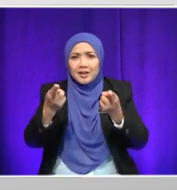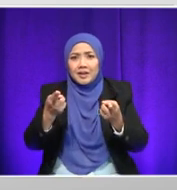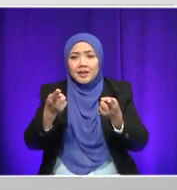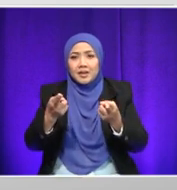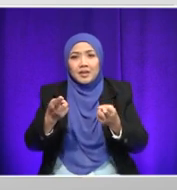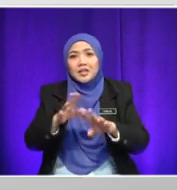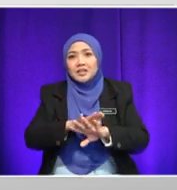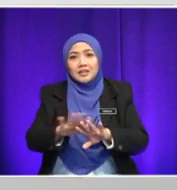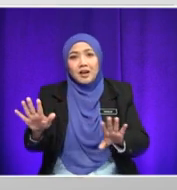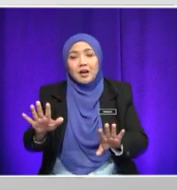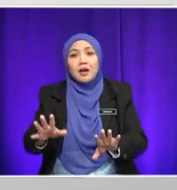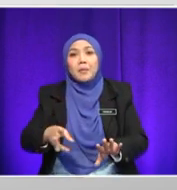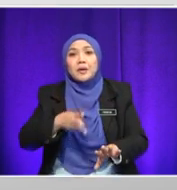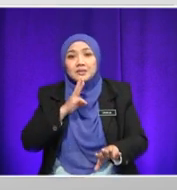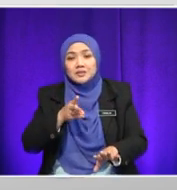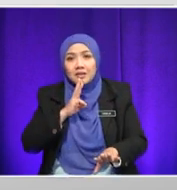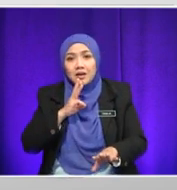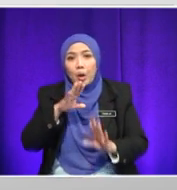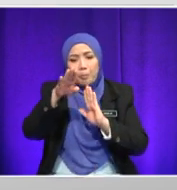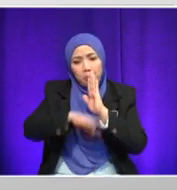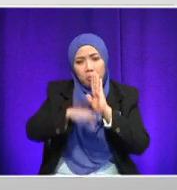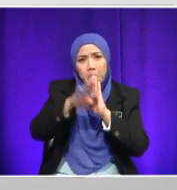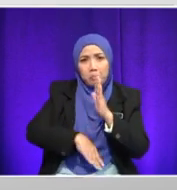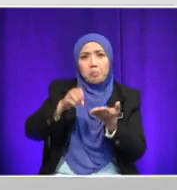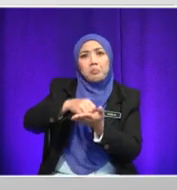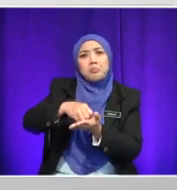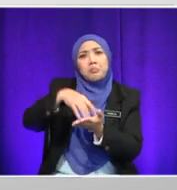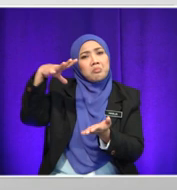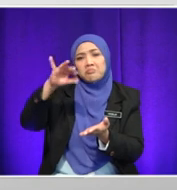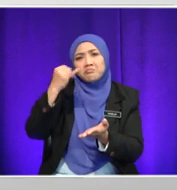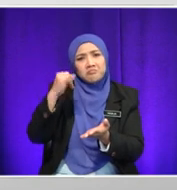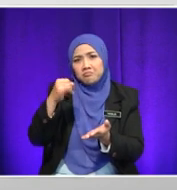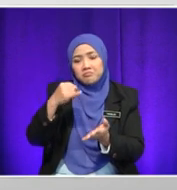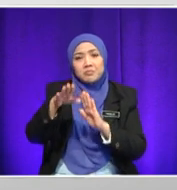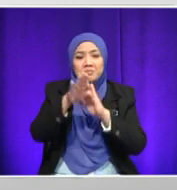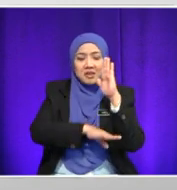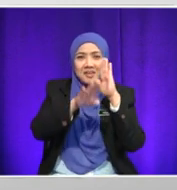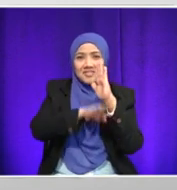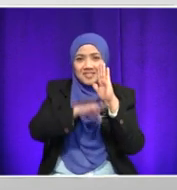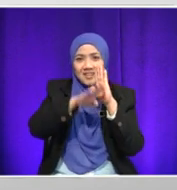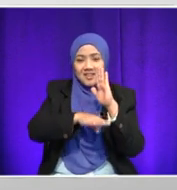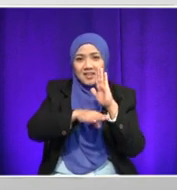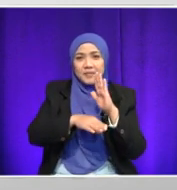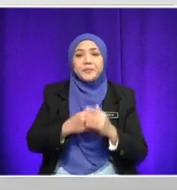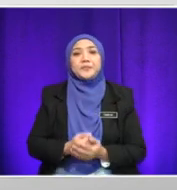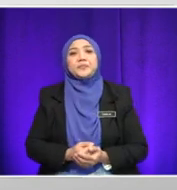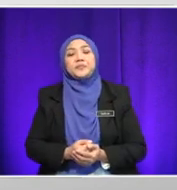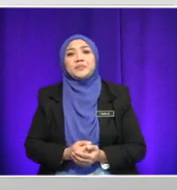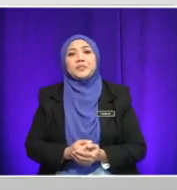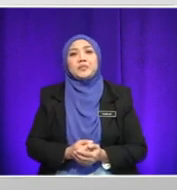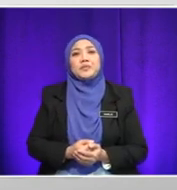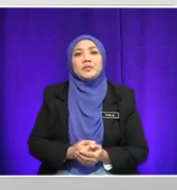pecah harga lebih murah jika dibandingkan dengan password lain sesuai untuk gubahan bunga kering bekas kaca bekas kaca